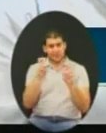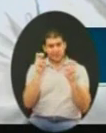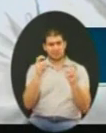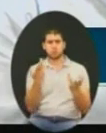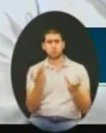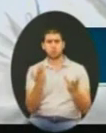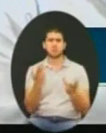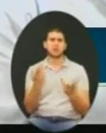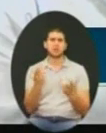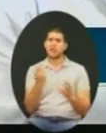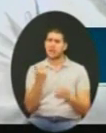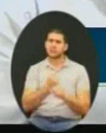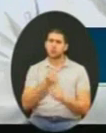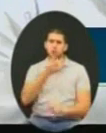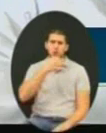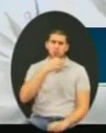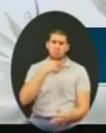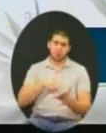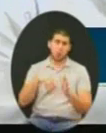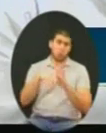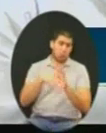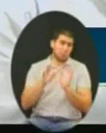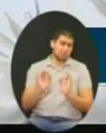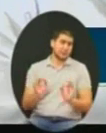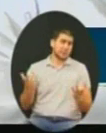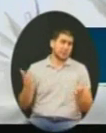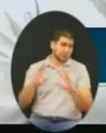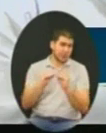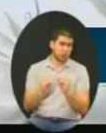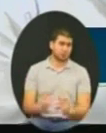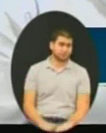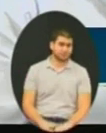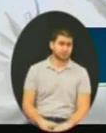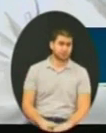אותו אולי אפילו עוד יותר טוב, כי הוא חוק בסדר גמור?